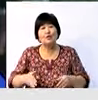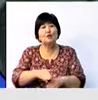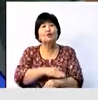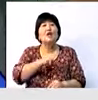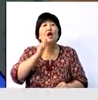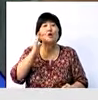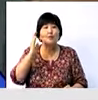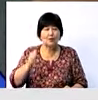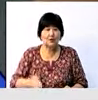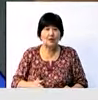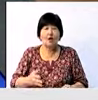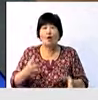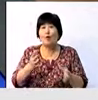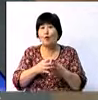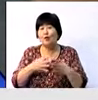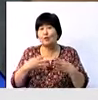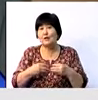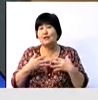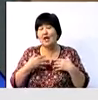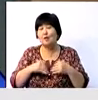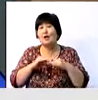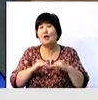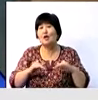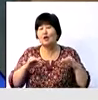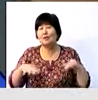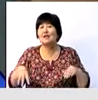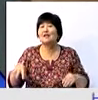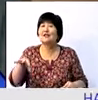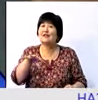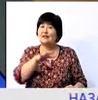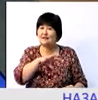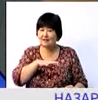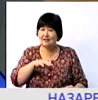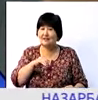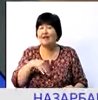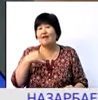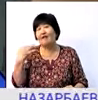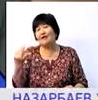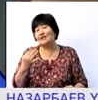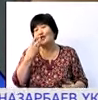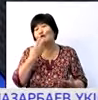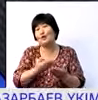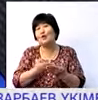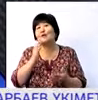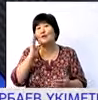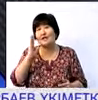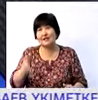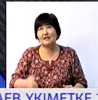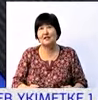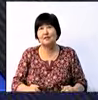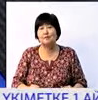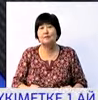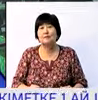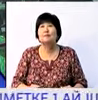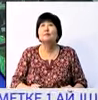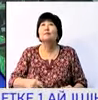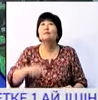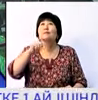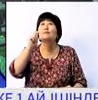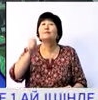болсын. Отбасыларыңыз аман, бала шағаларыңыз тегіс. Қызығын көре беріңіздер. Соғысқа барғанбыз, соғыстан